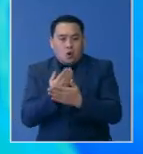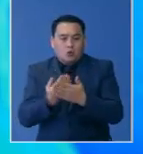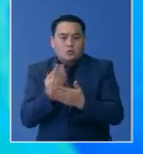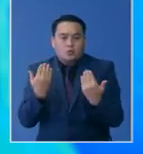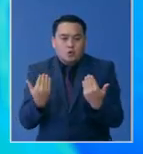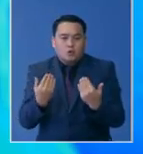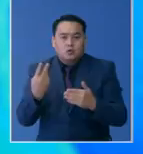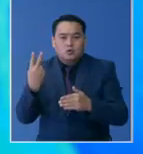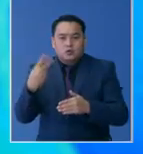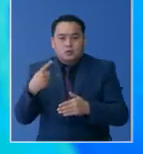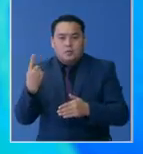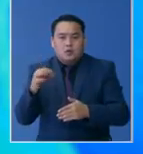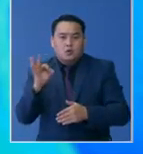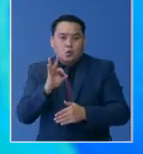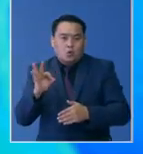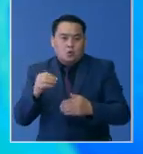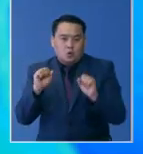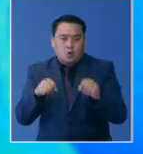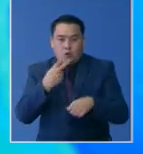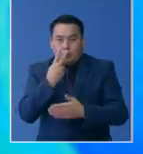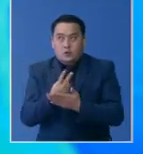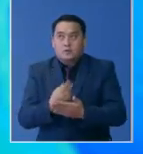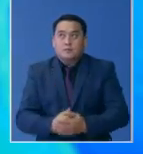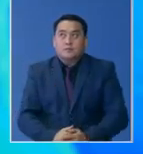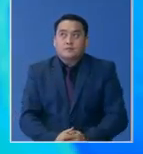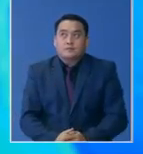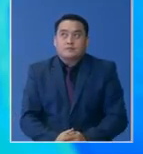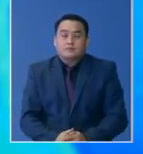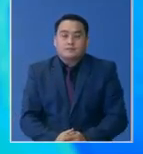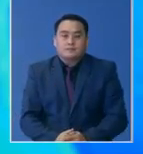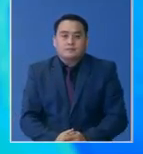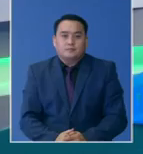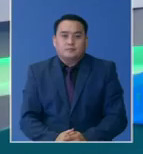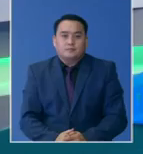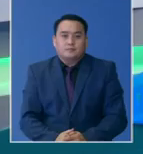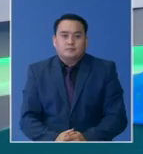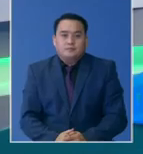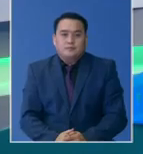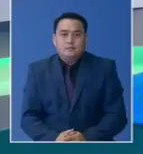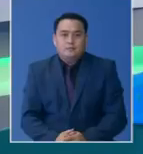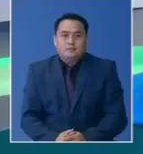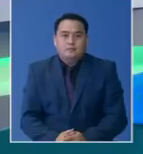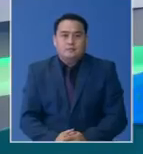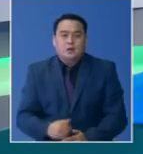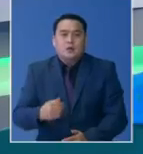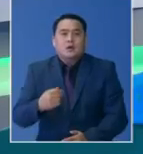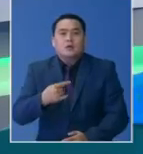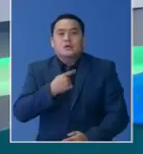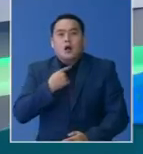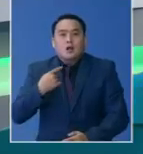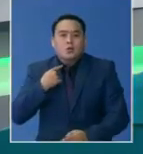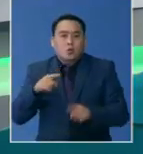бүгін кешкі сағат 21:00-де көре аласыздар. Жетсу